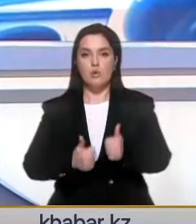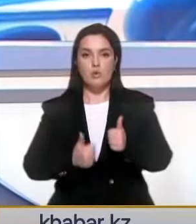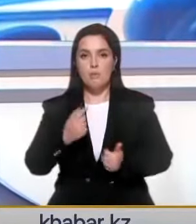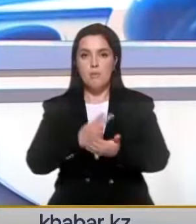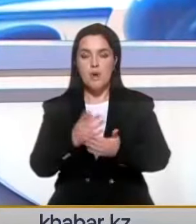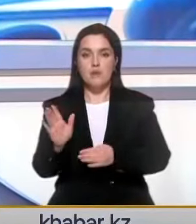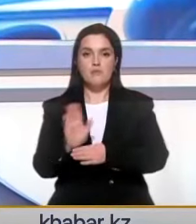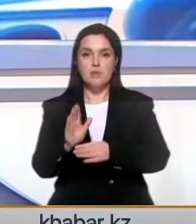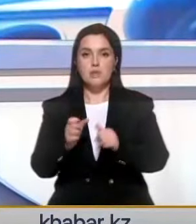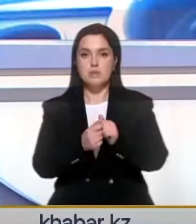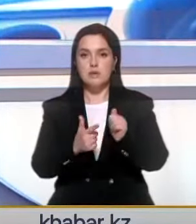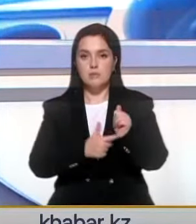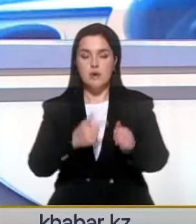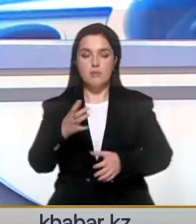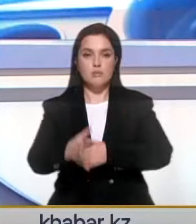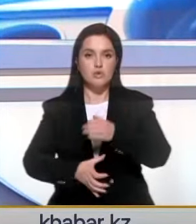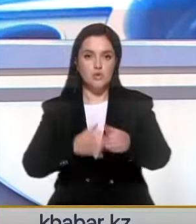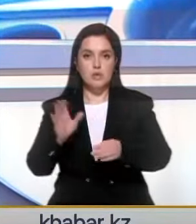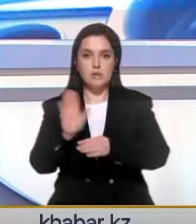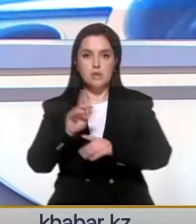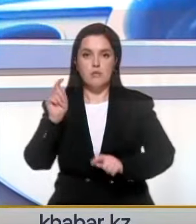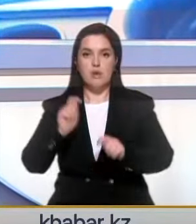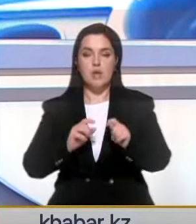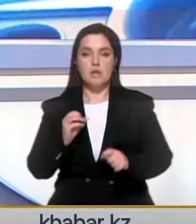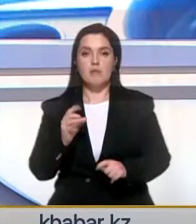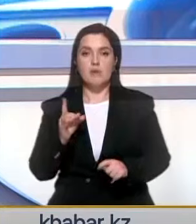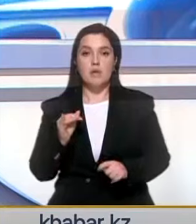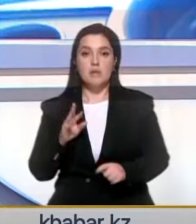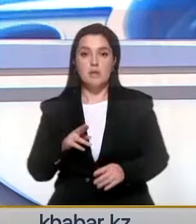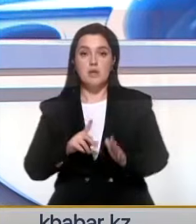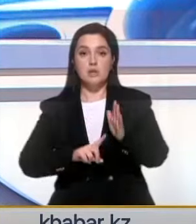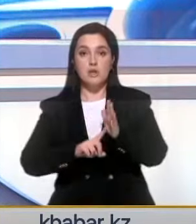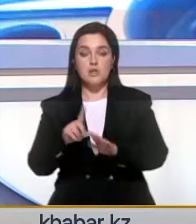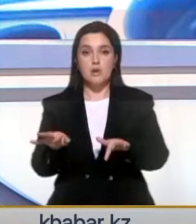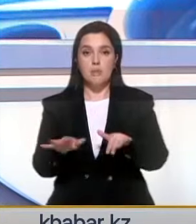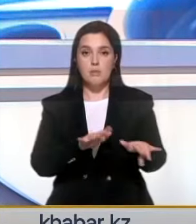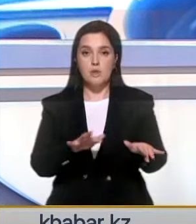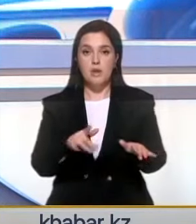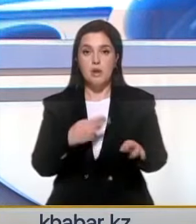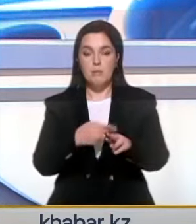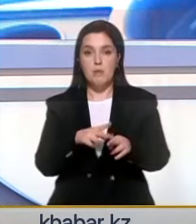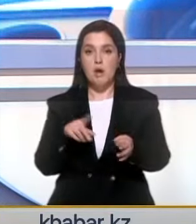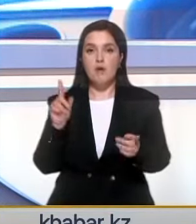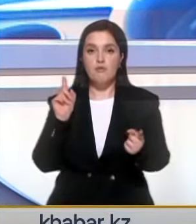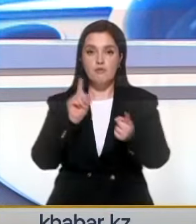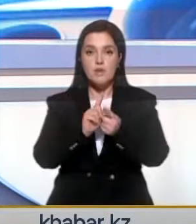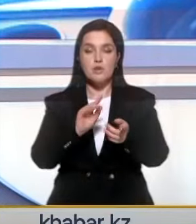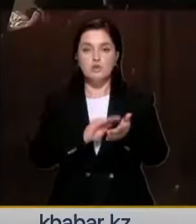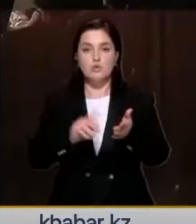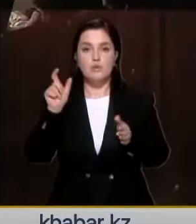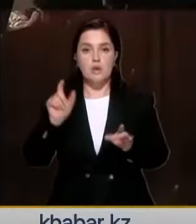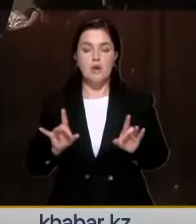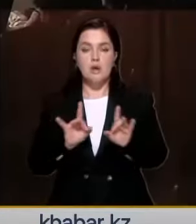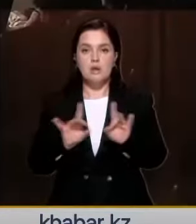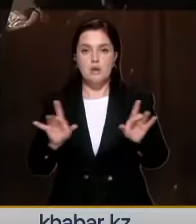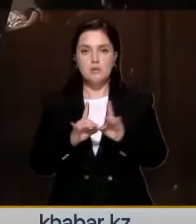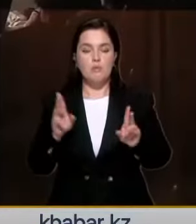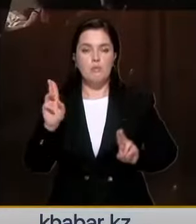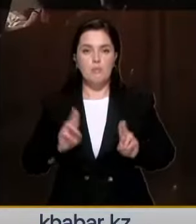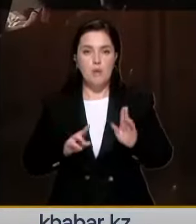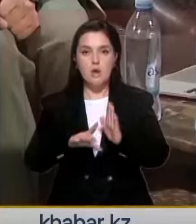показы фильмов семнадцатого международного кинофестиваля Евразия перед началом мероприятий члены жюри встретили журналистами и рассказали о критериях